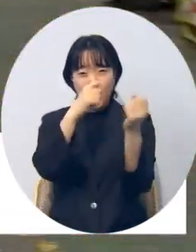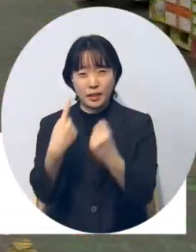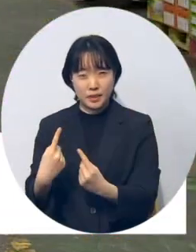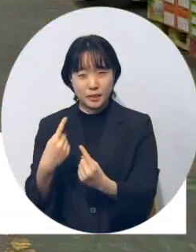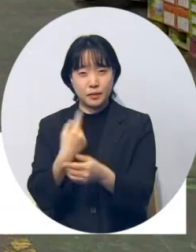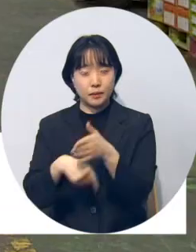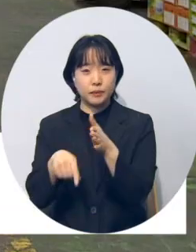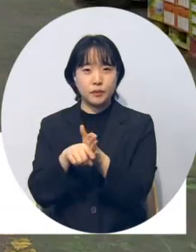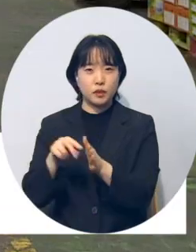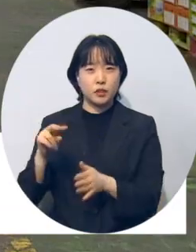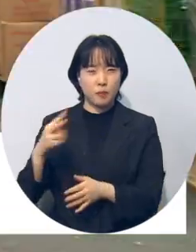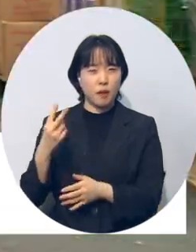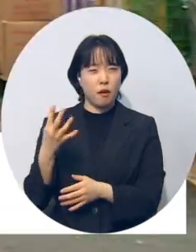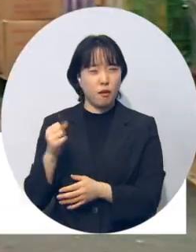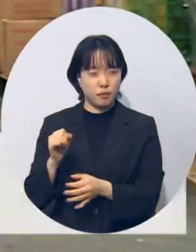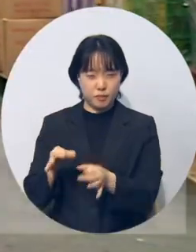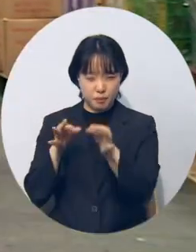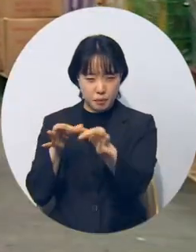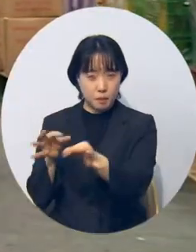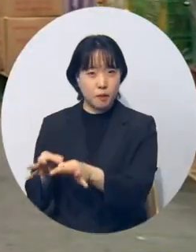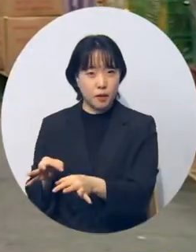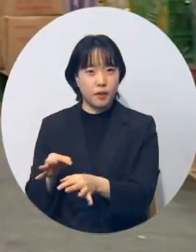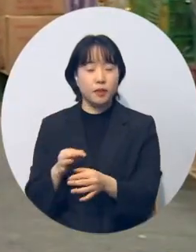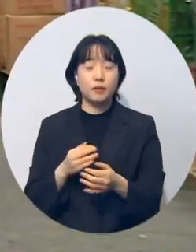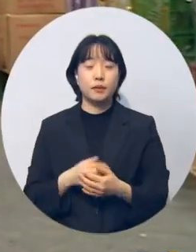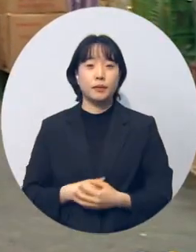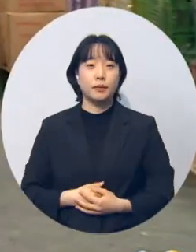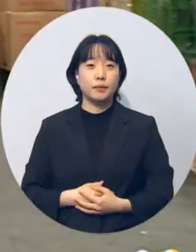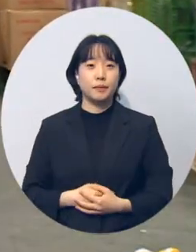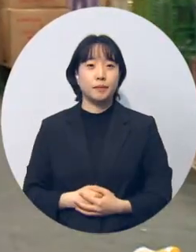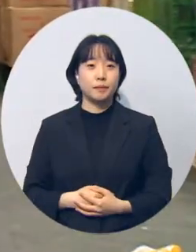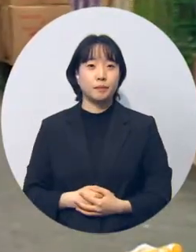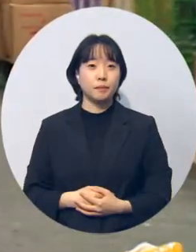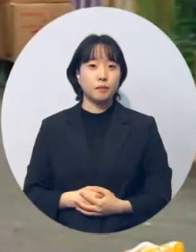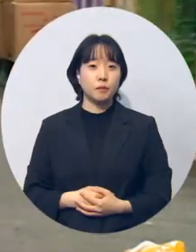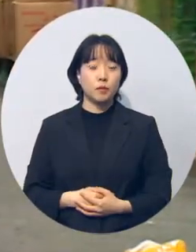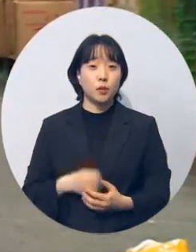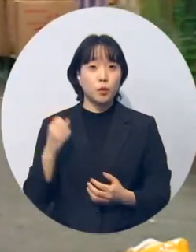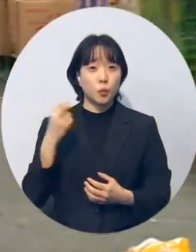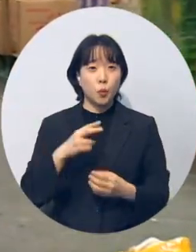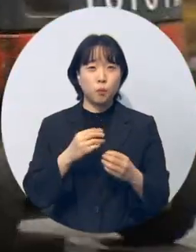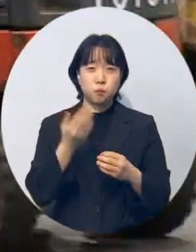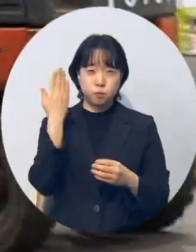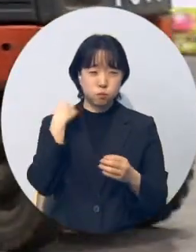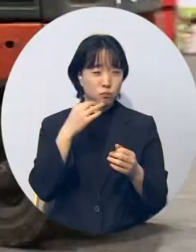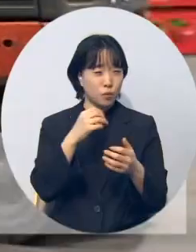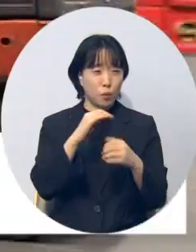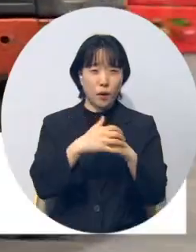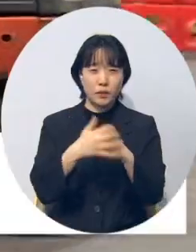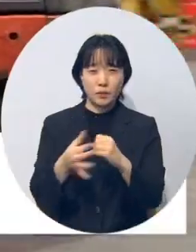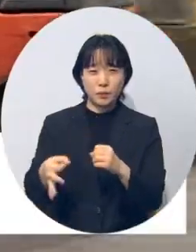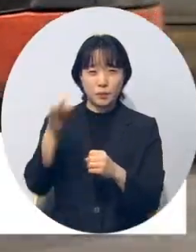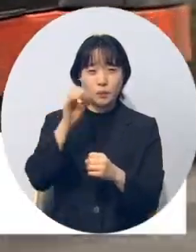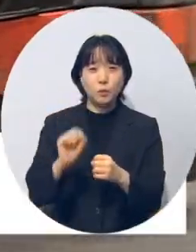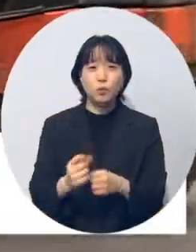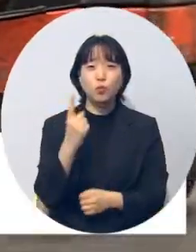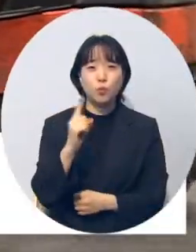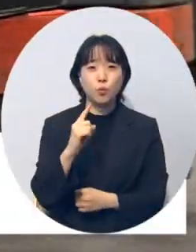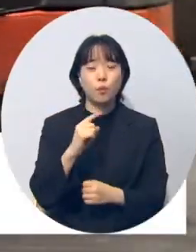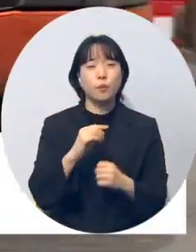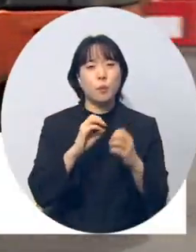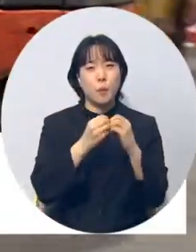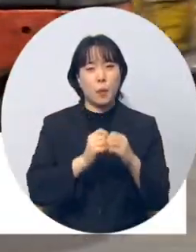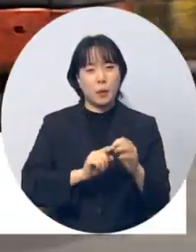지원을 통해 소비자 체감 물가를 낮출 계획입니다. 이상기후로 인한 흉작이 이번 과일류 가격 상승의 원인이 된